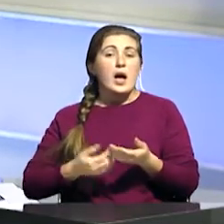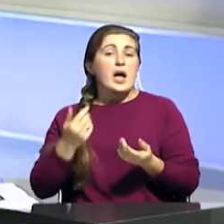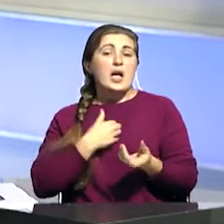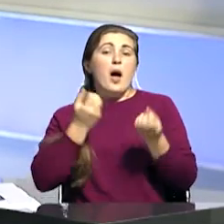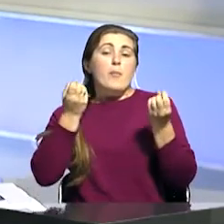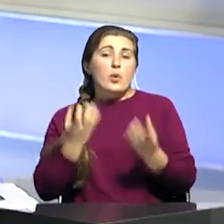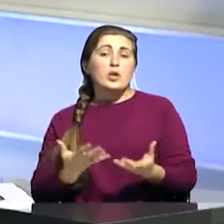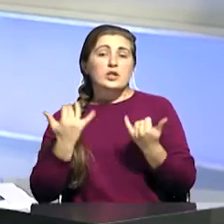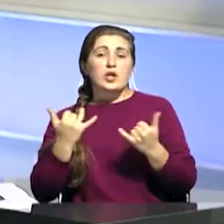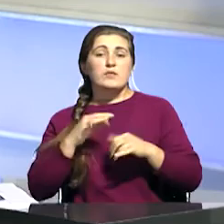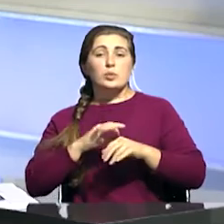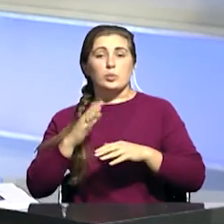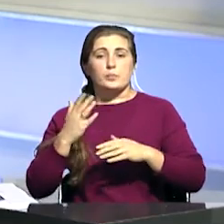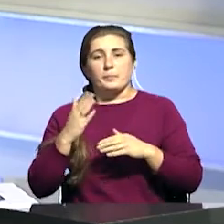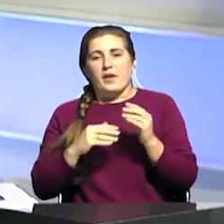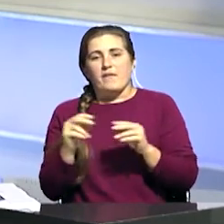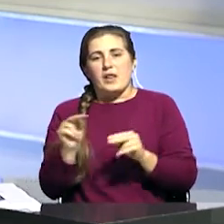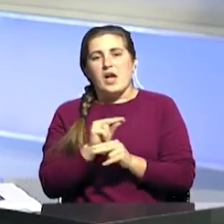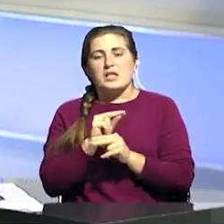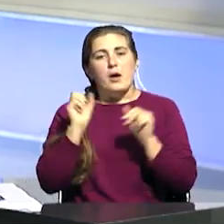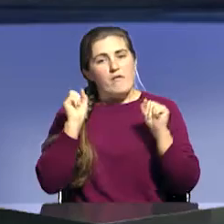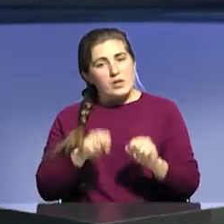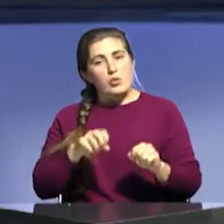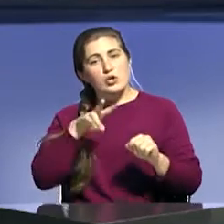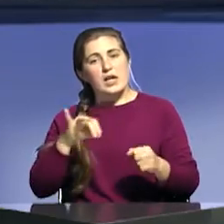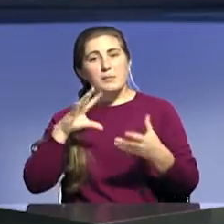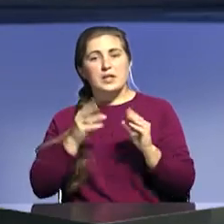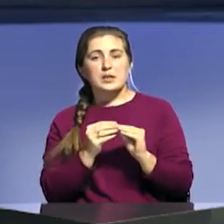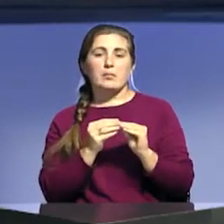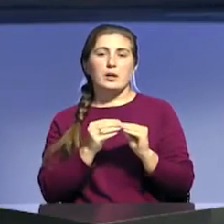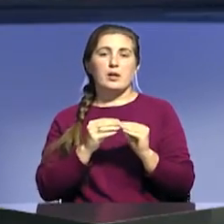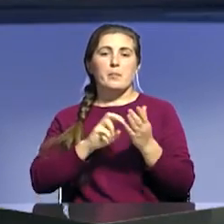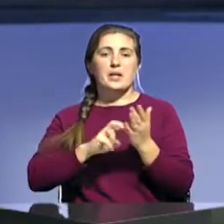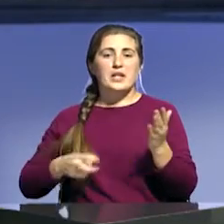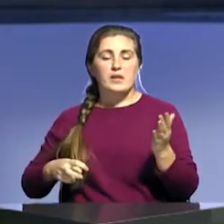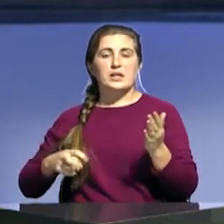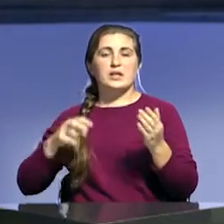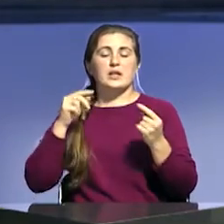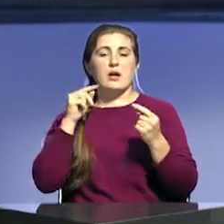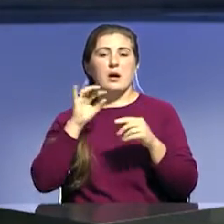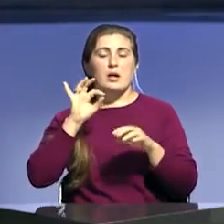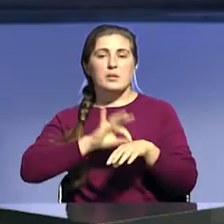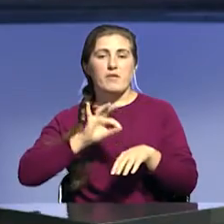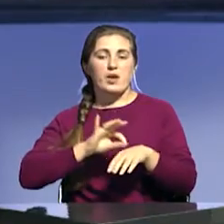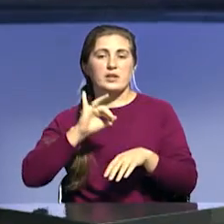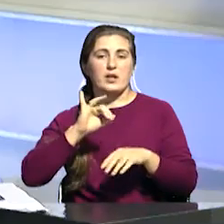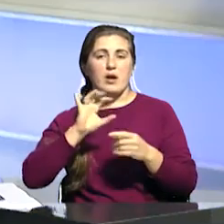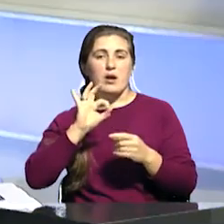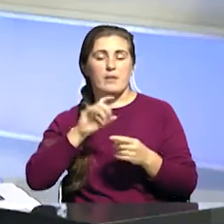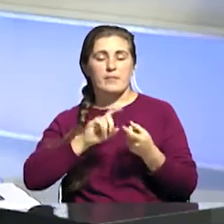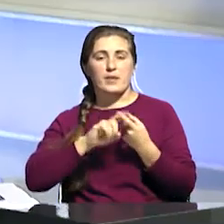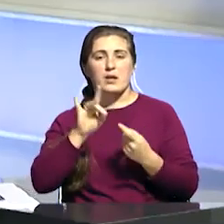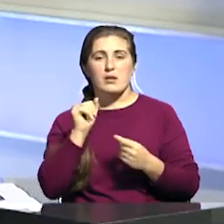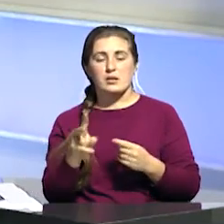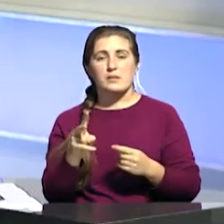сейчас к профилактике. Возможно ли, в принципе, да, предотвратить возможность возникновения онкологического заболевания?